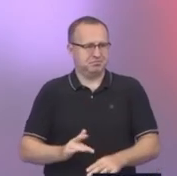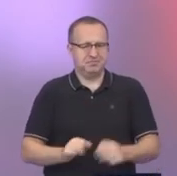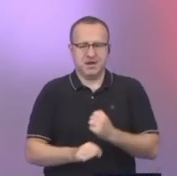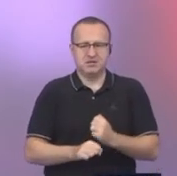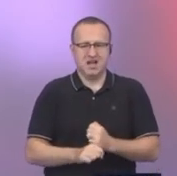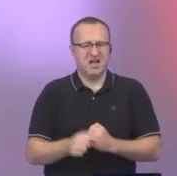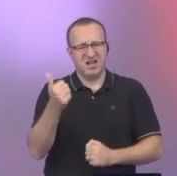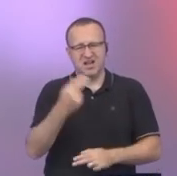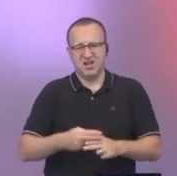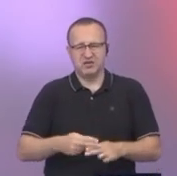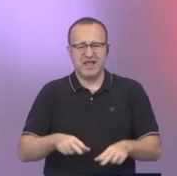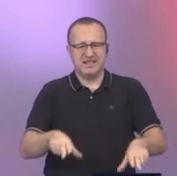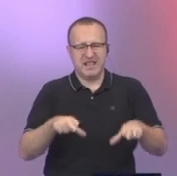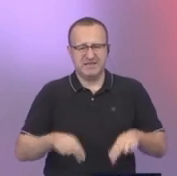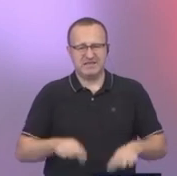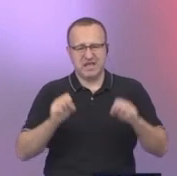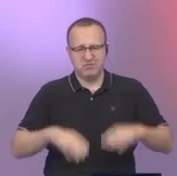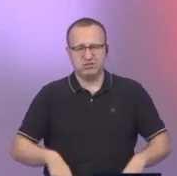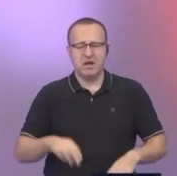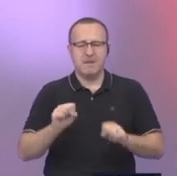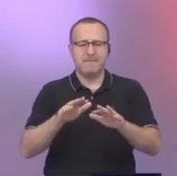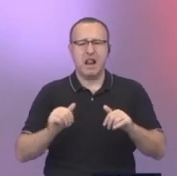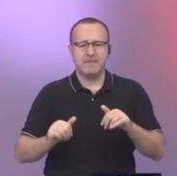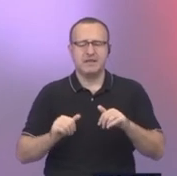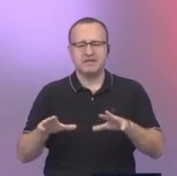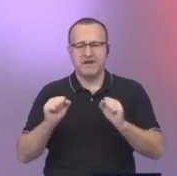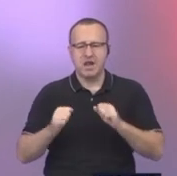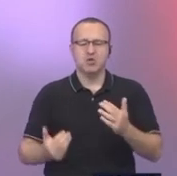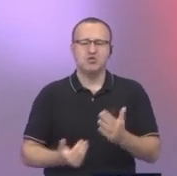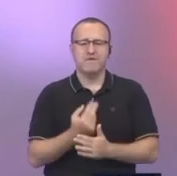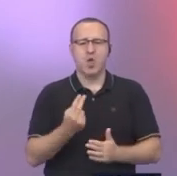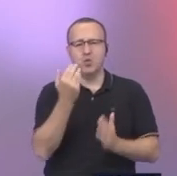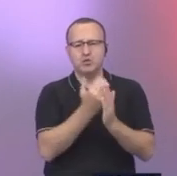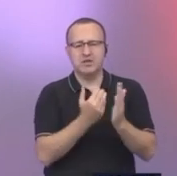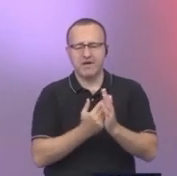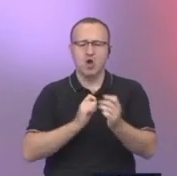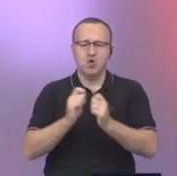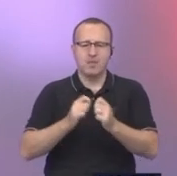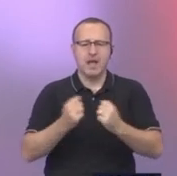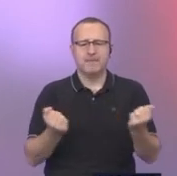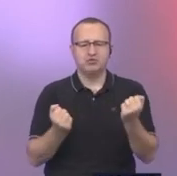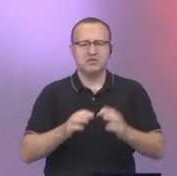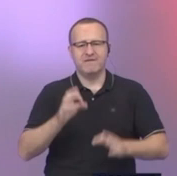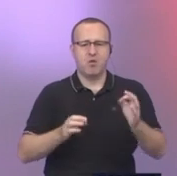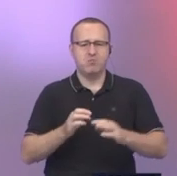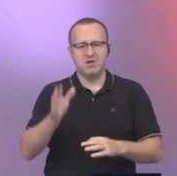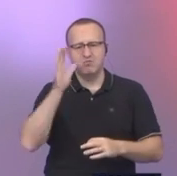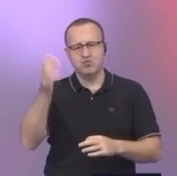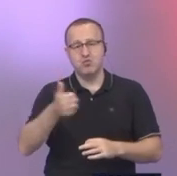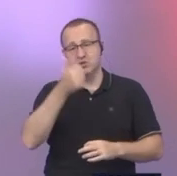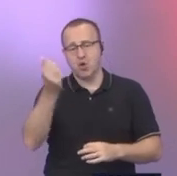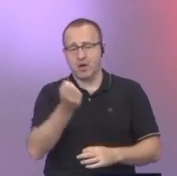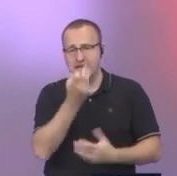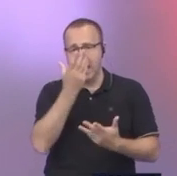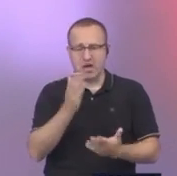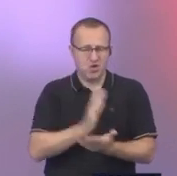podať demisiu, v parlamente schváliť novelu ústavy a dohodnúť sa na rozumnom čase predčasných volieb niekedy na budúci rok, na jar, a je